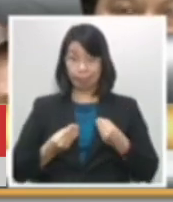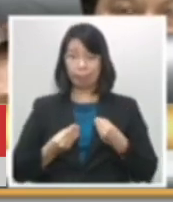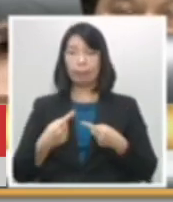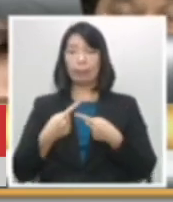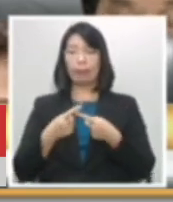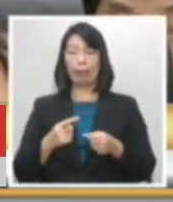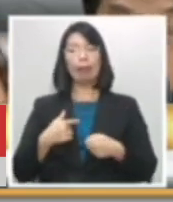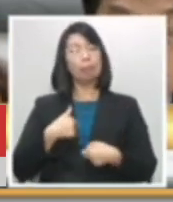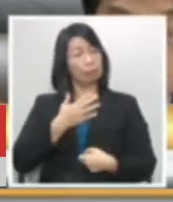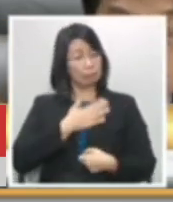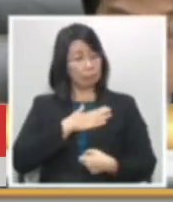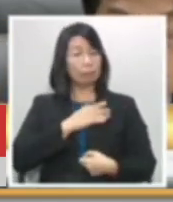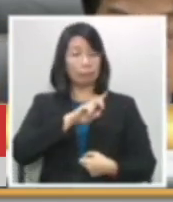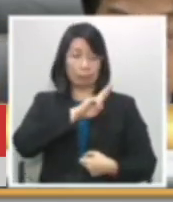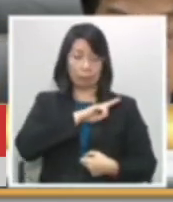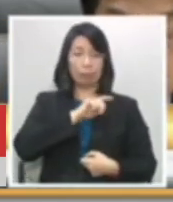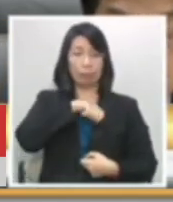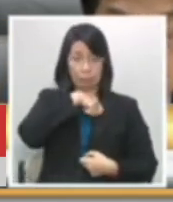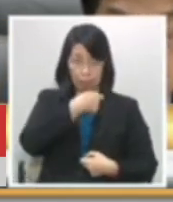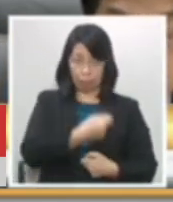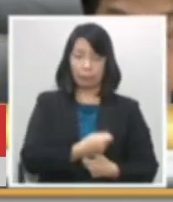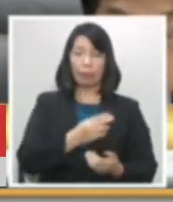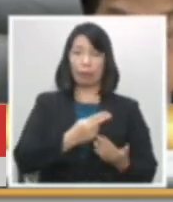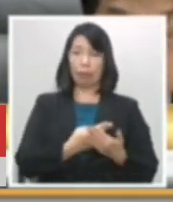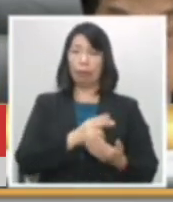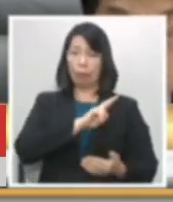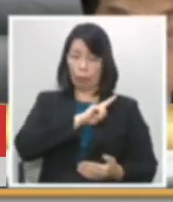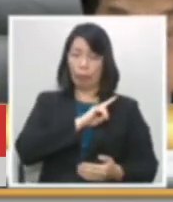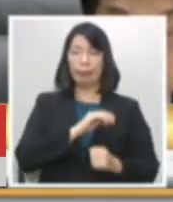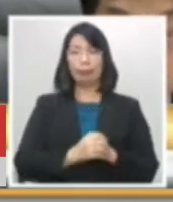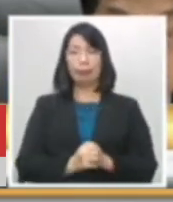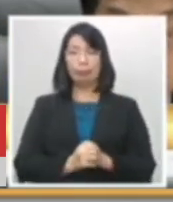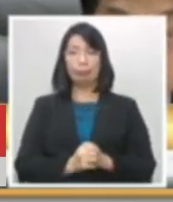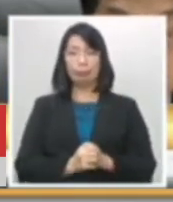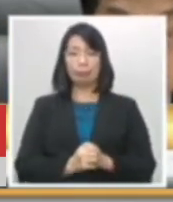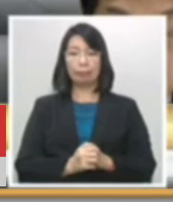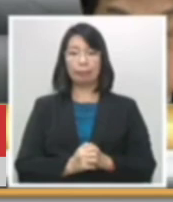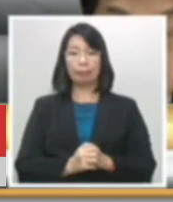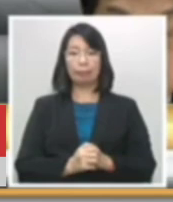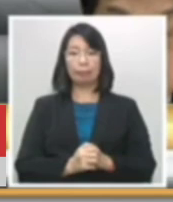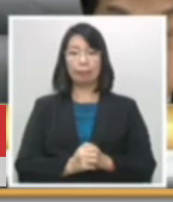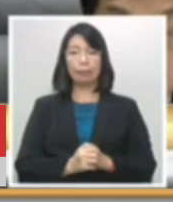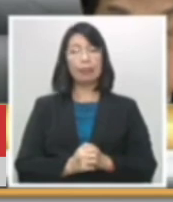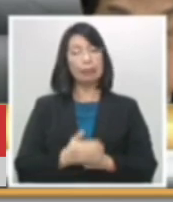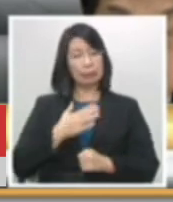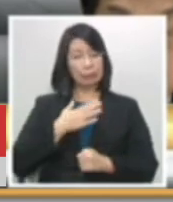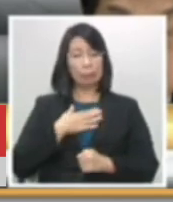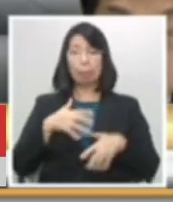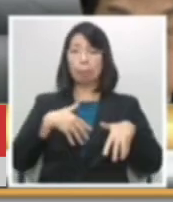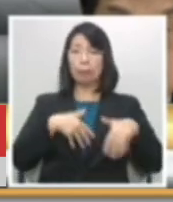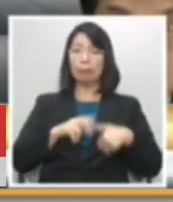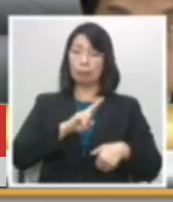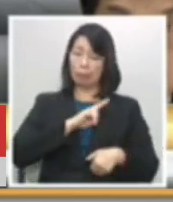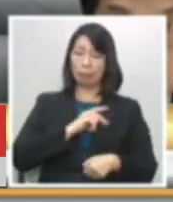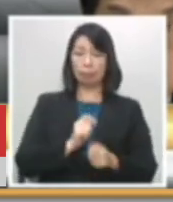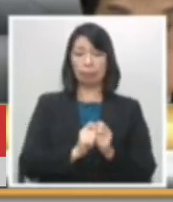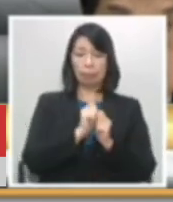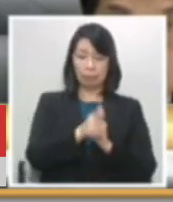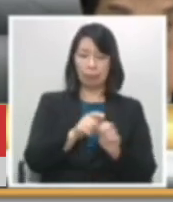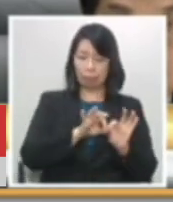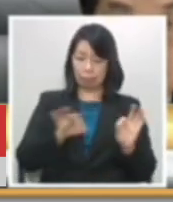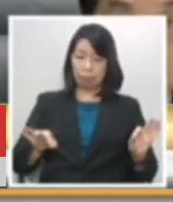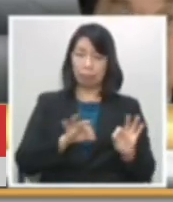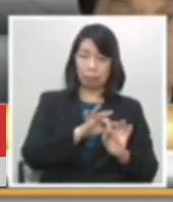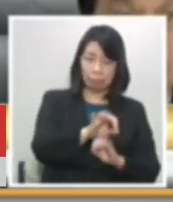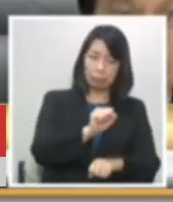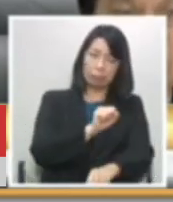ขาก็ยินดีที่จะไปขอออกโฉนดเฉพาะรายโดยเขาต้องจ่ายค่ารังวัดค่าธรรมเนียมต่